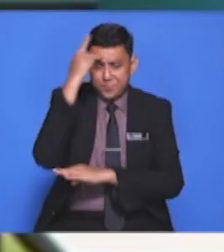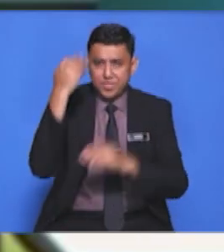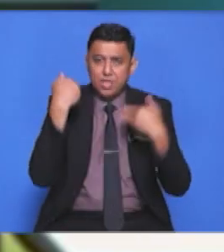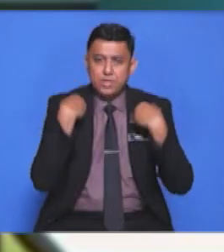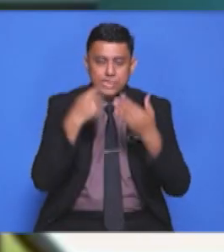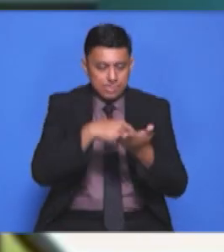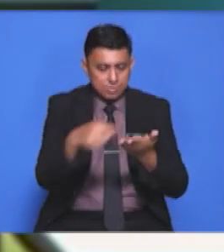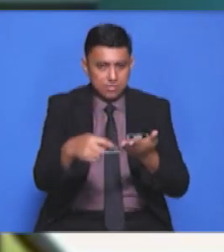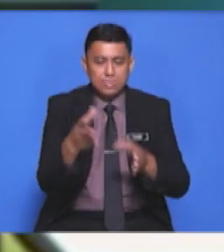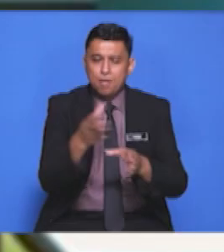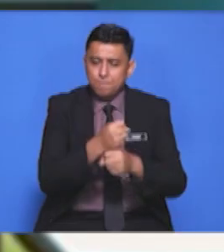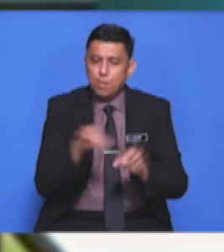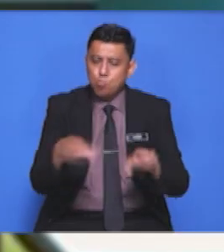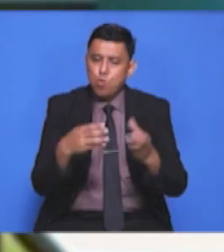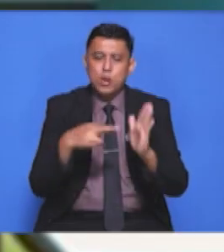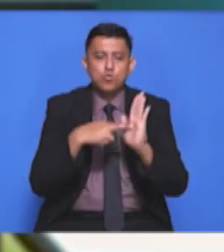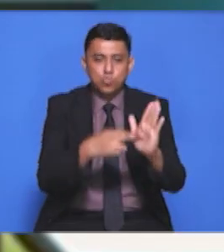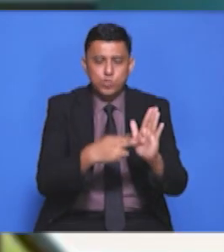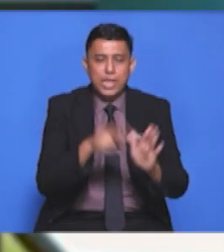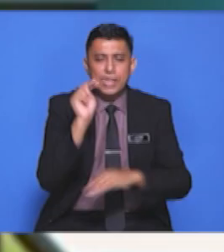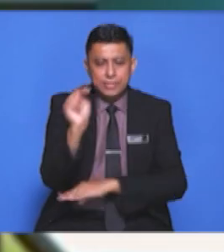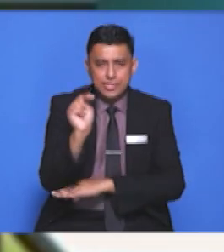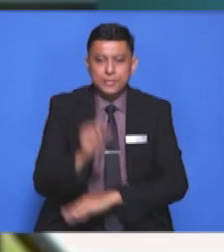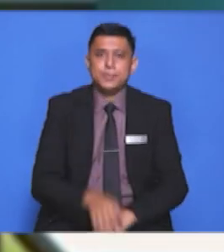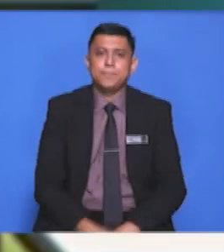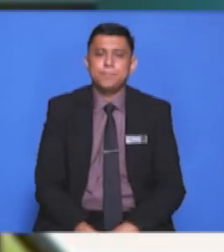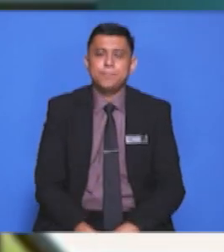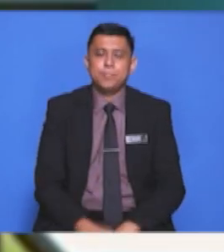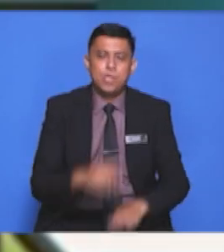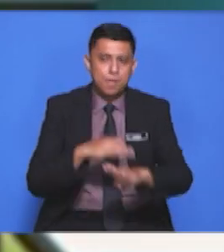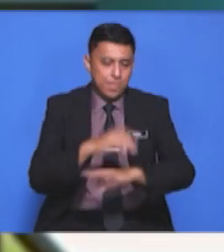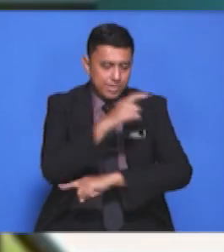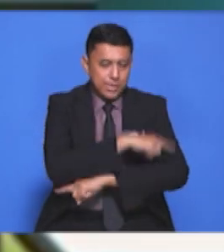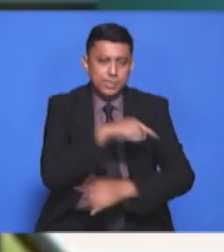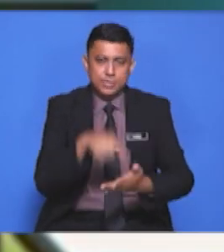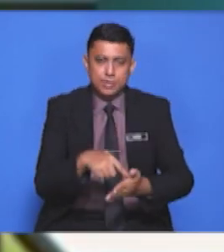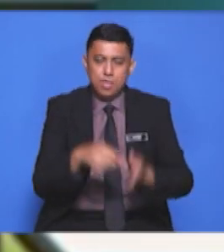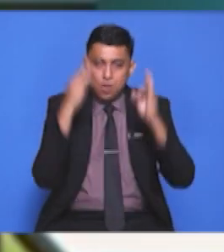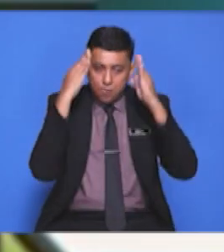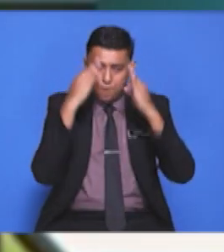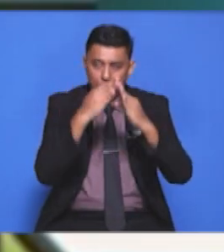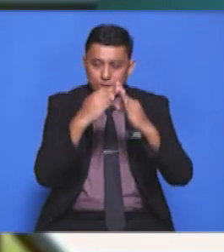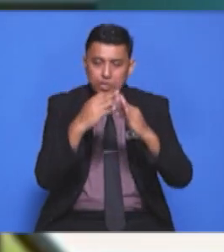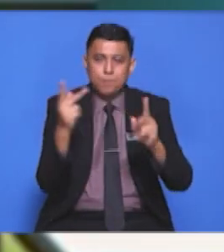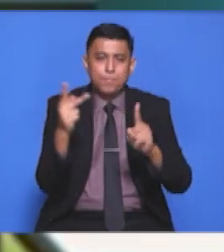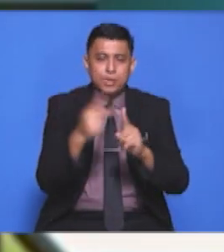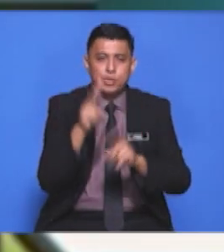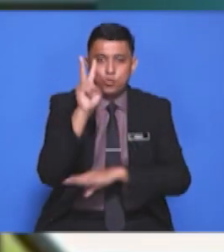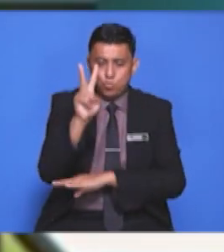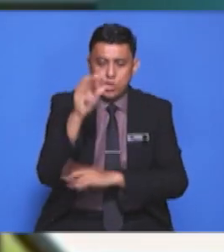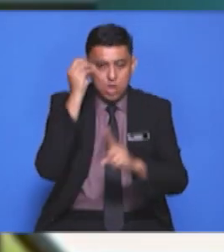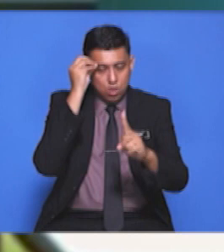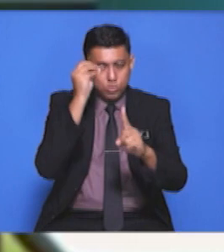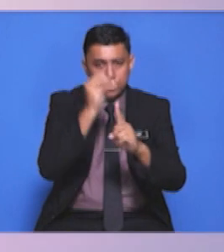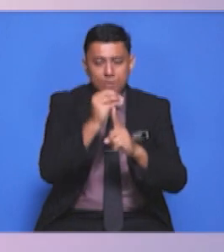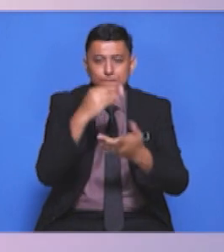dapat membuat rujukan di kemudian hari pada hari ini kita fokuskan kepada 2 adjective